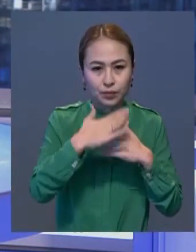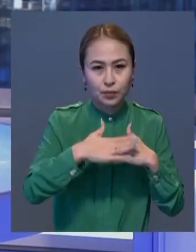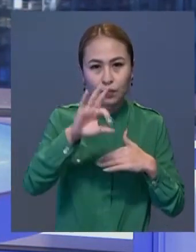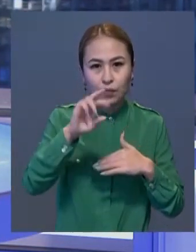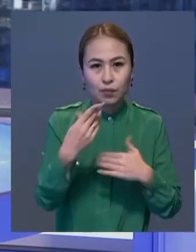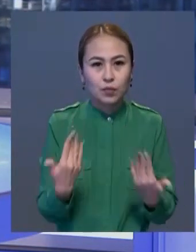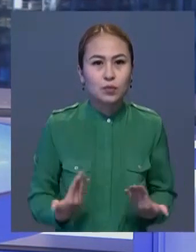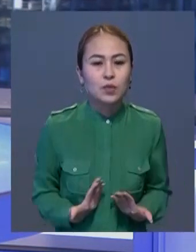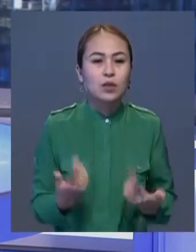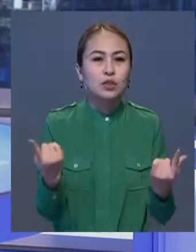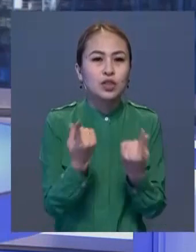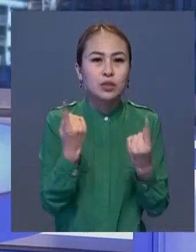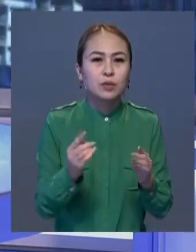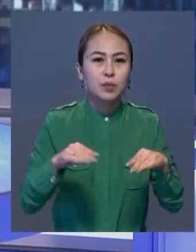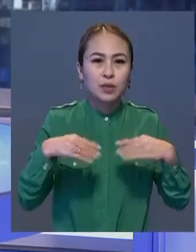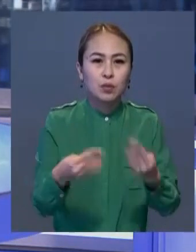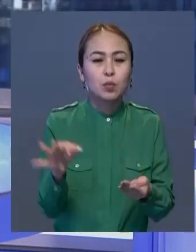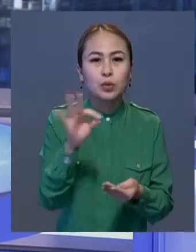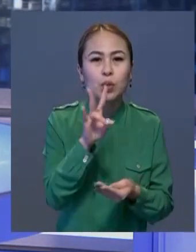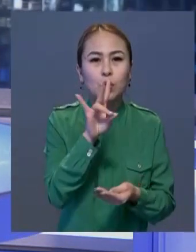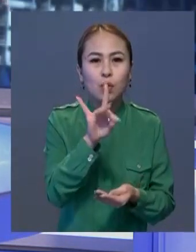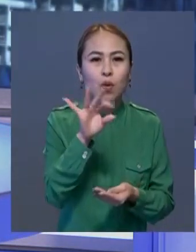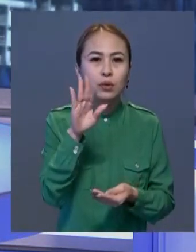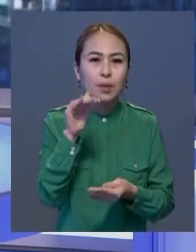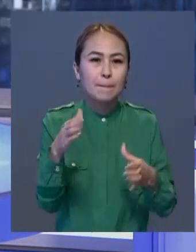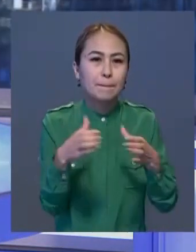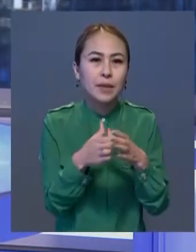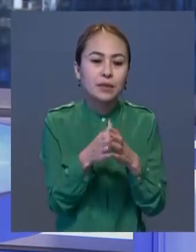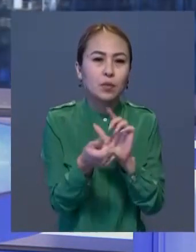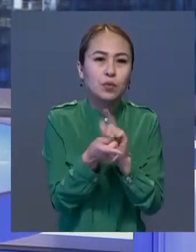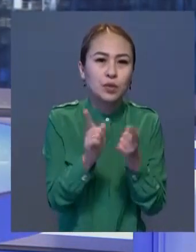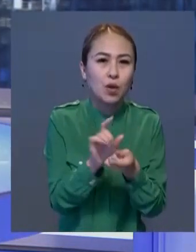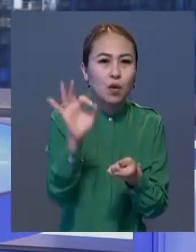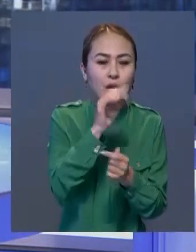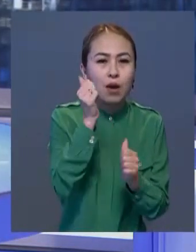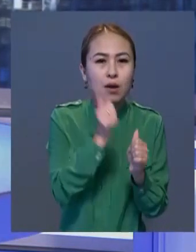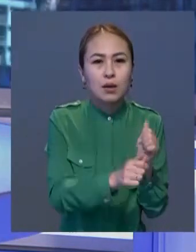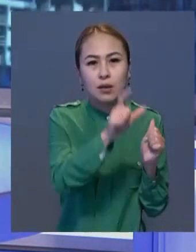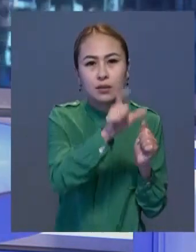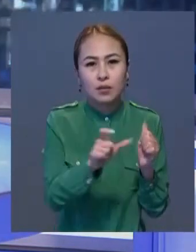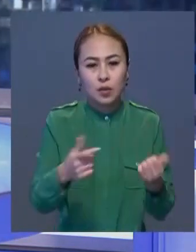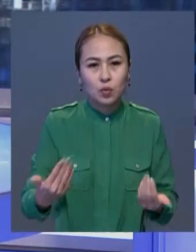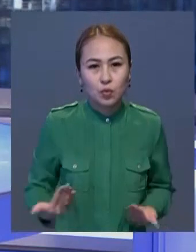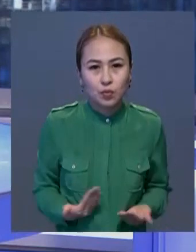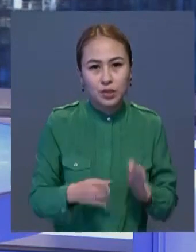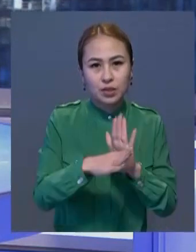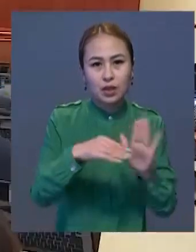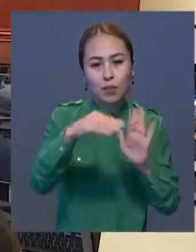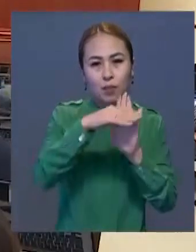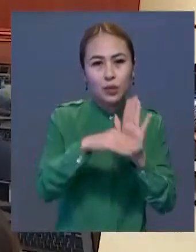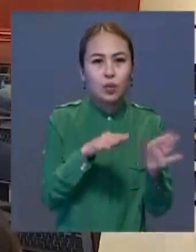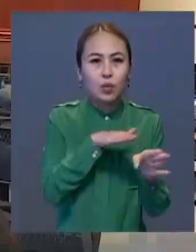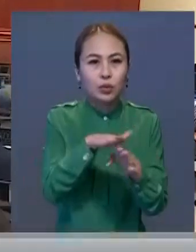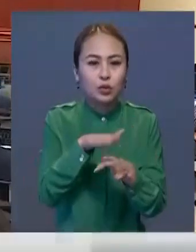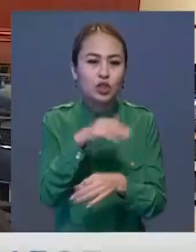әлеметтік тұрғын үй ретінде жеңілдікпен беріледі. Бұл туралы Нұр Отан партиясының өзгерістер жолы әр азаматқа лайықты өмір сайлауды бағдарламасын орындау